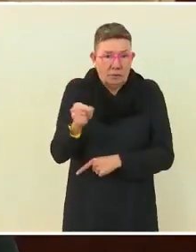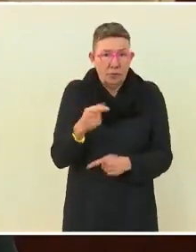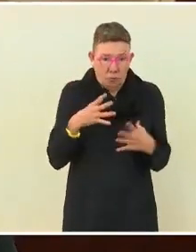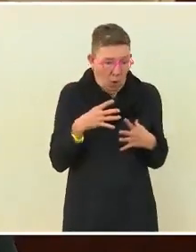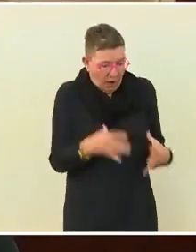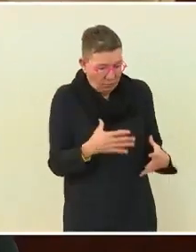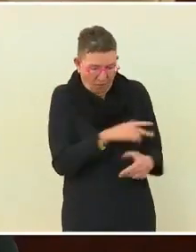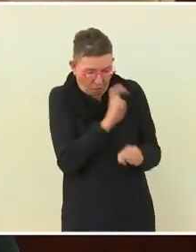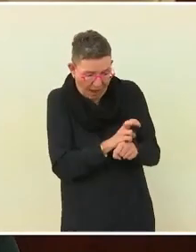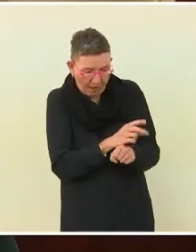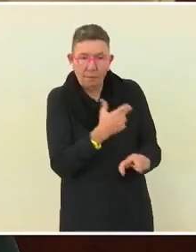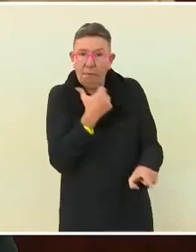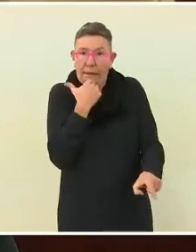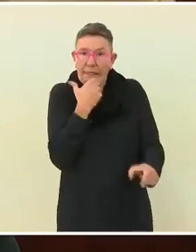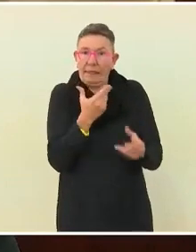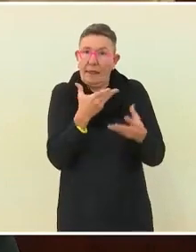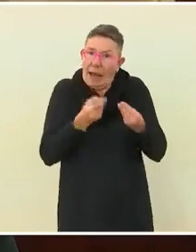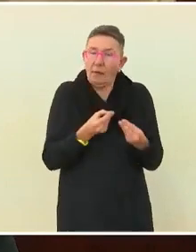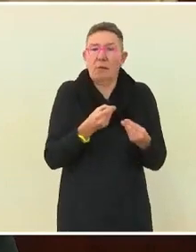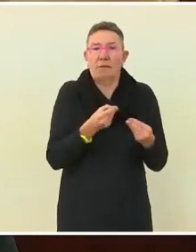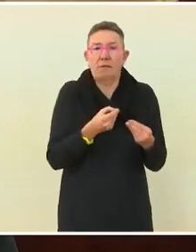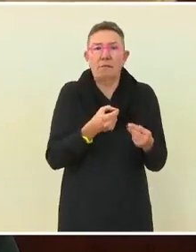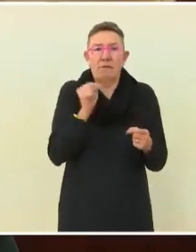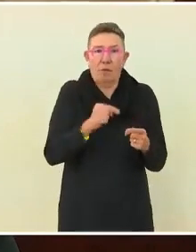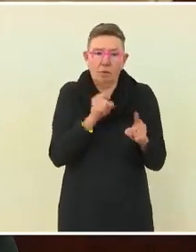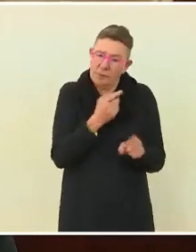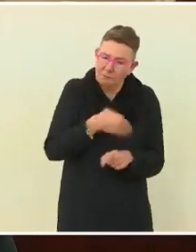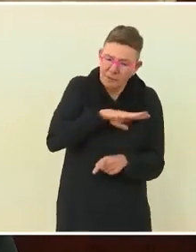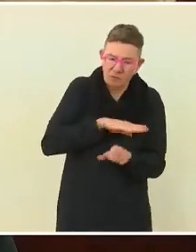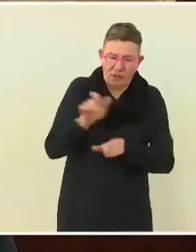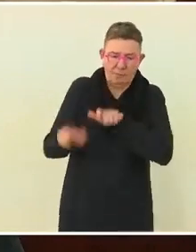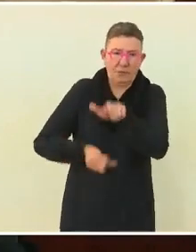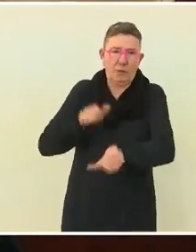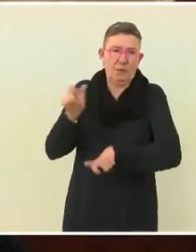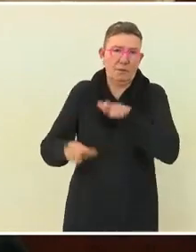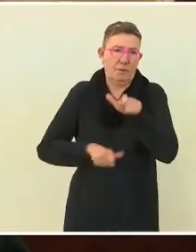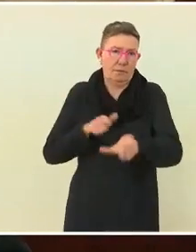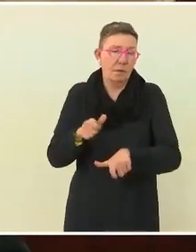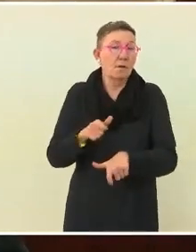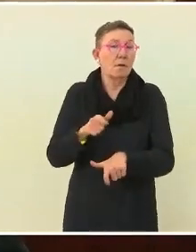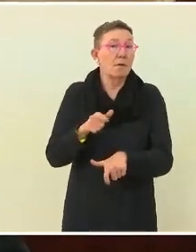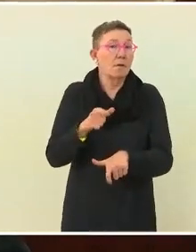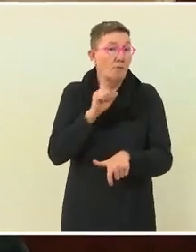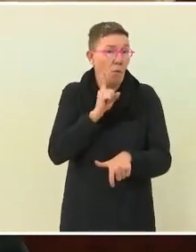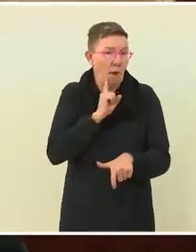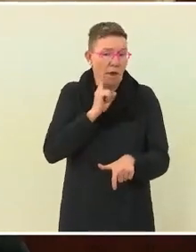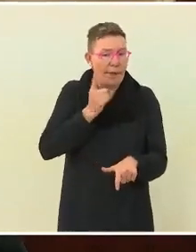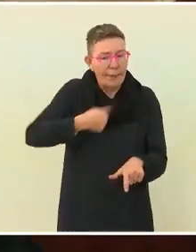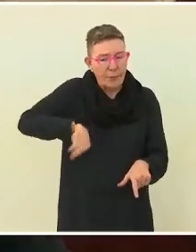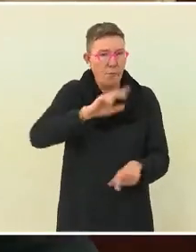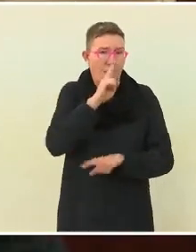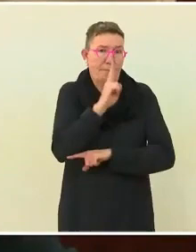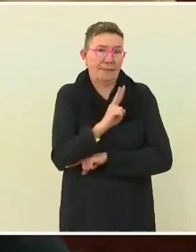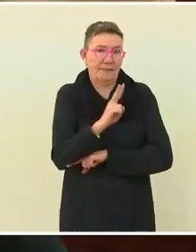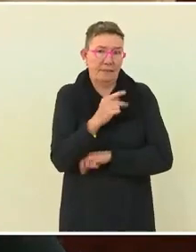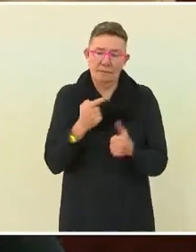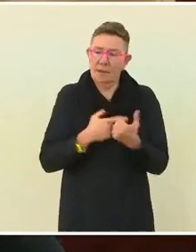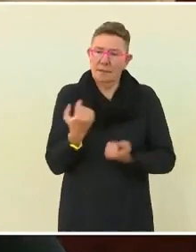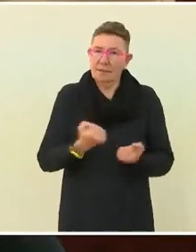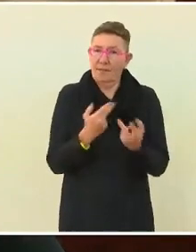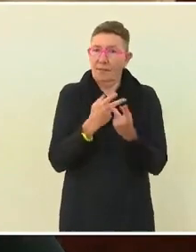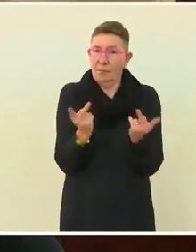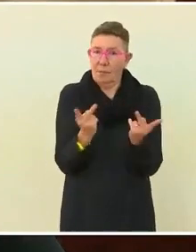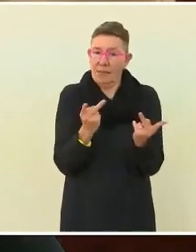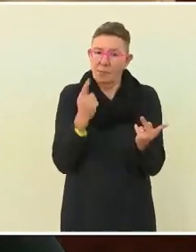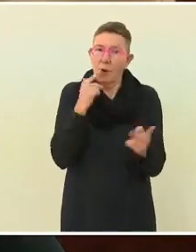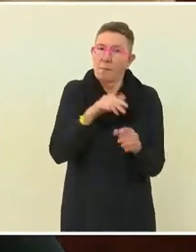engageons à maintenir la qualité d'accueil et la prise en charge du public. Parce que pour nous, à Brest, le service public, c'est